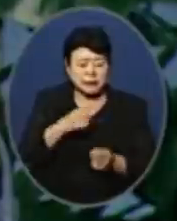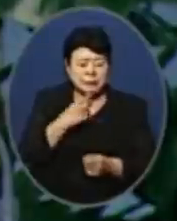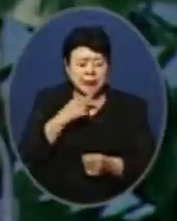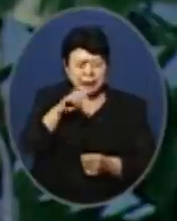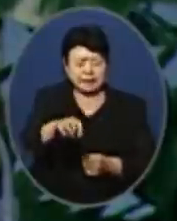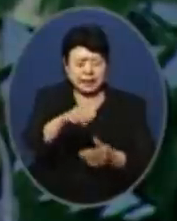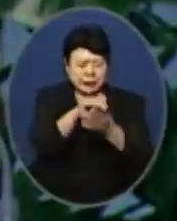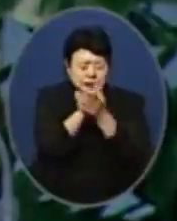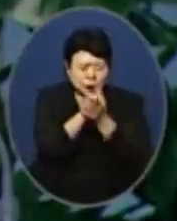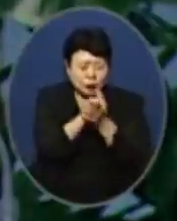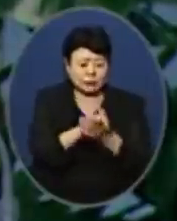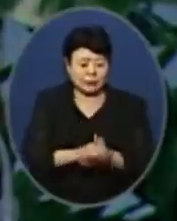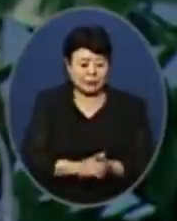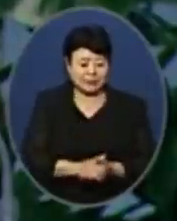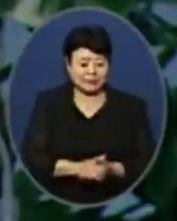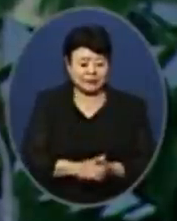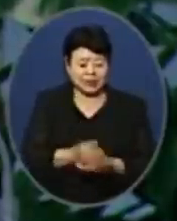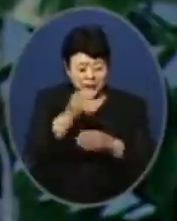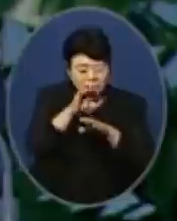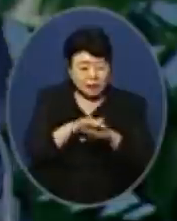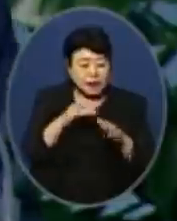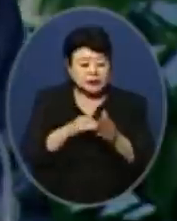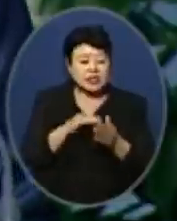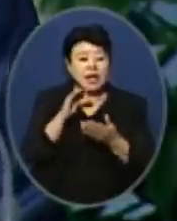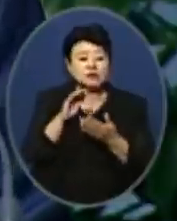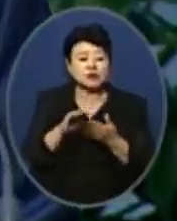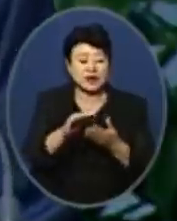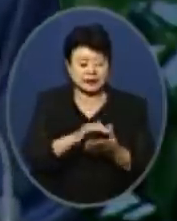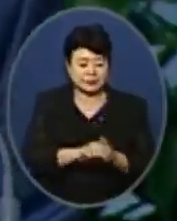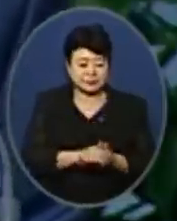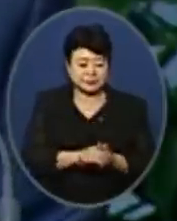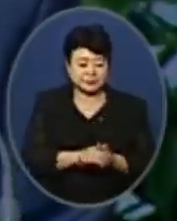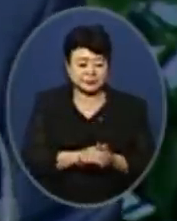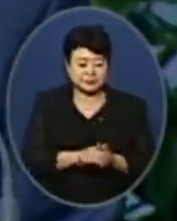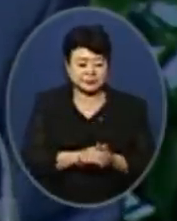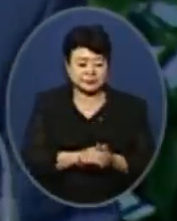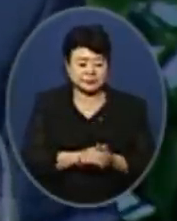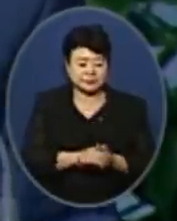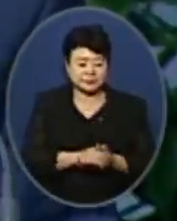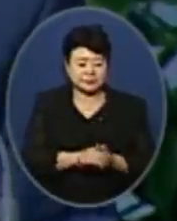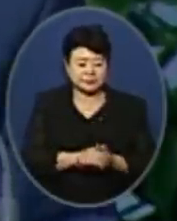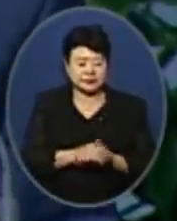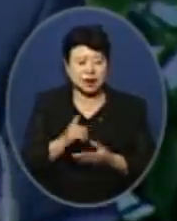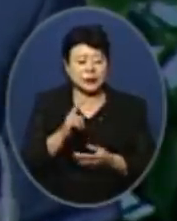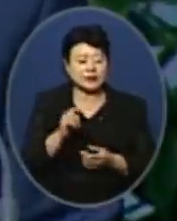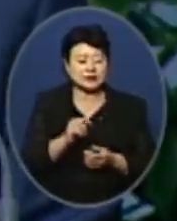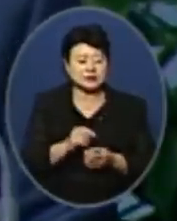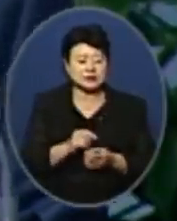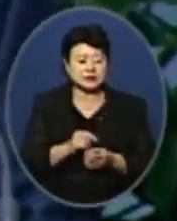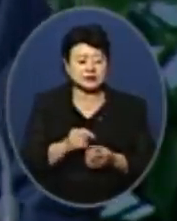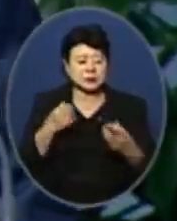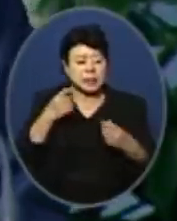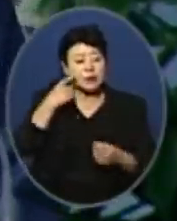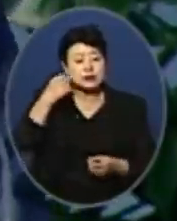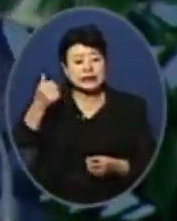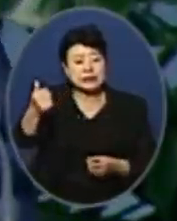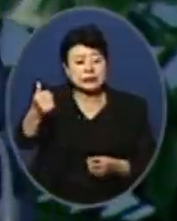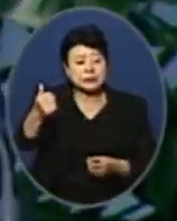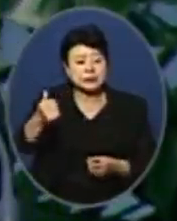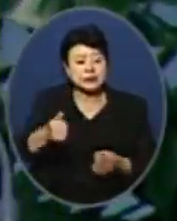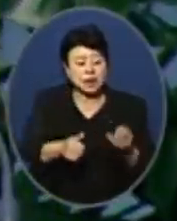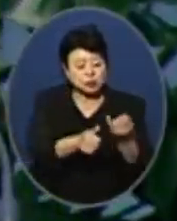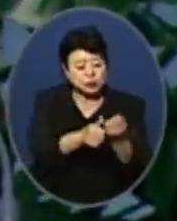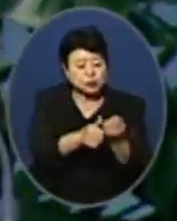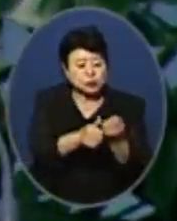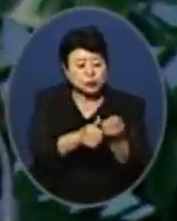앞에만 기도드렸기 때문에. 예배 마치고 난 다음에 해롤 헤네거라고 하는 담임 목사님이 우리